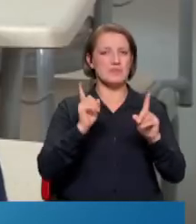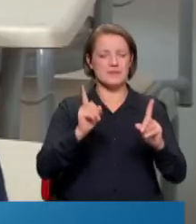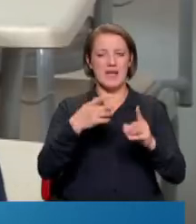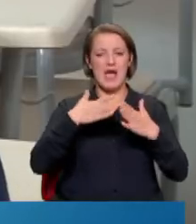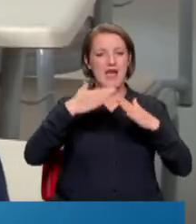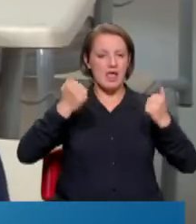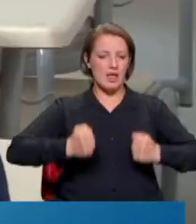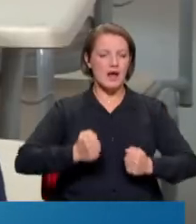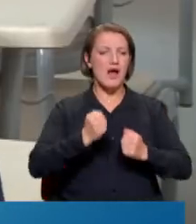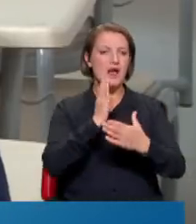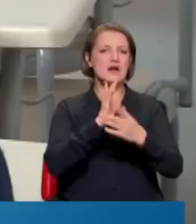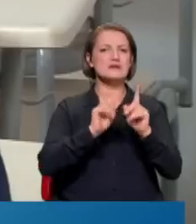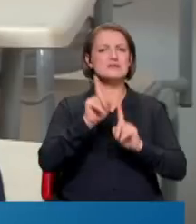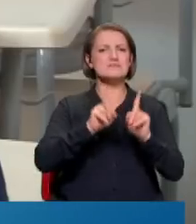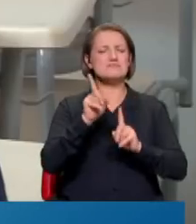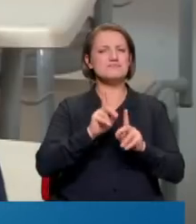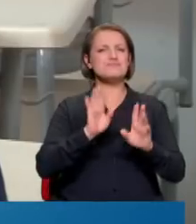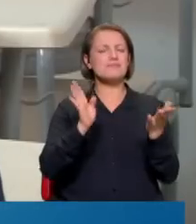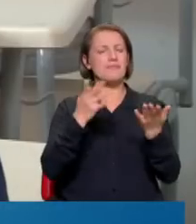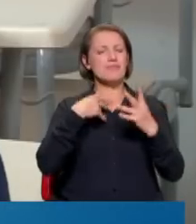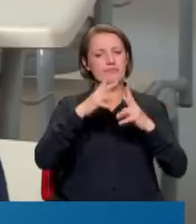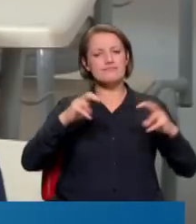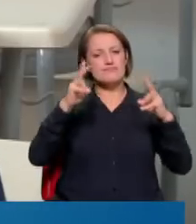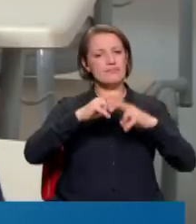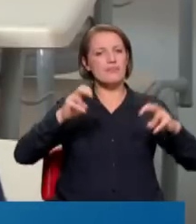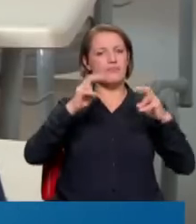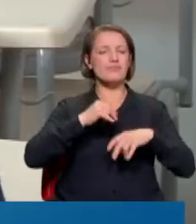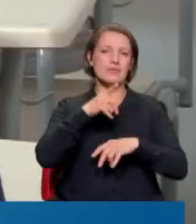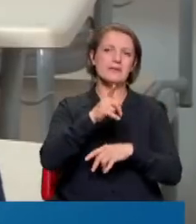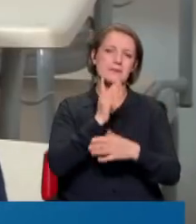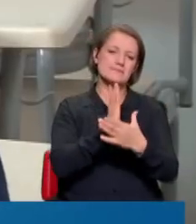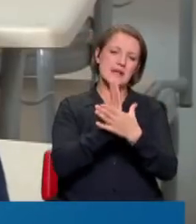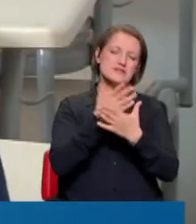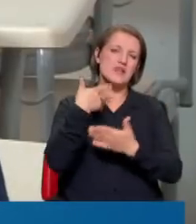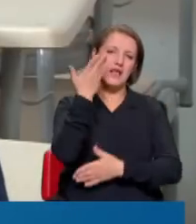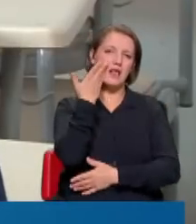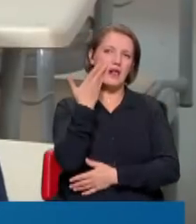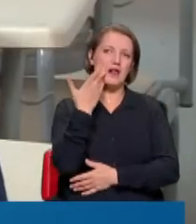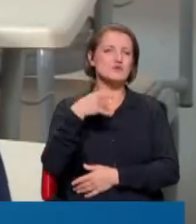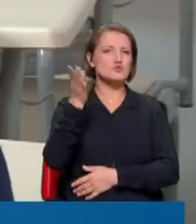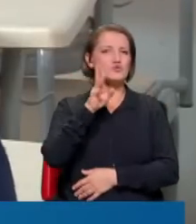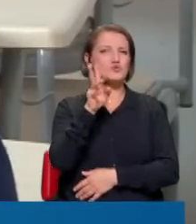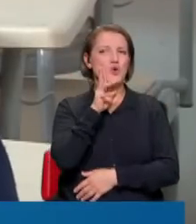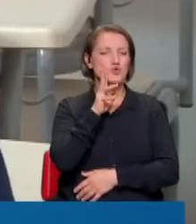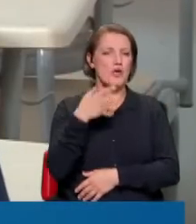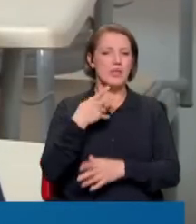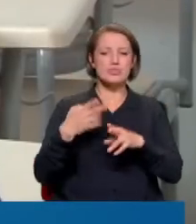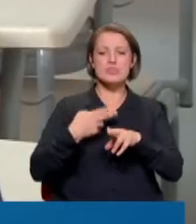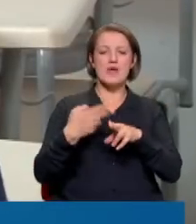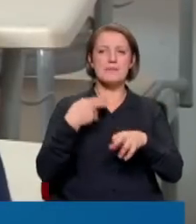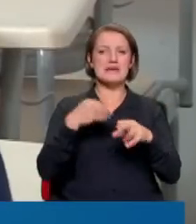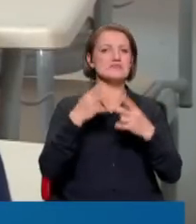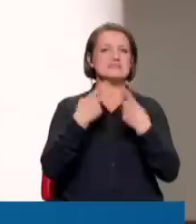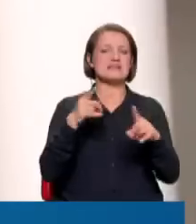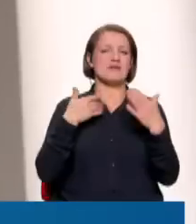gördüm dershanelerde e vakit geçiriyordum Aslında biraz kendimi güncelli Sonuçta denemek amaçlı